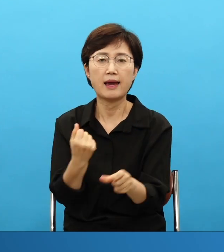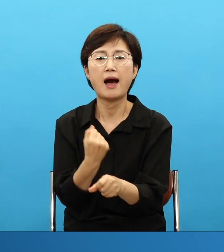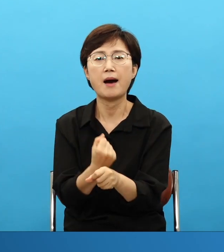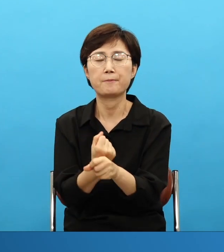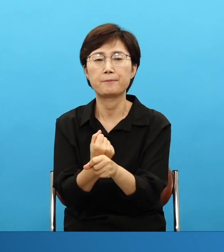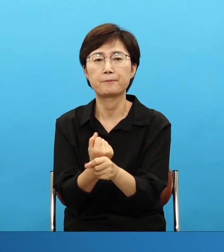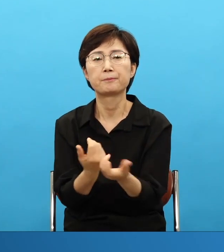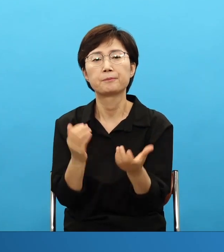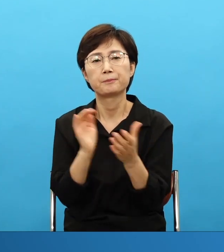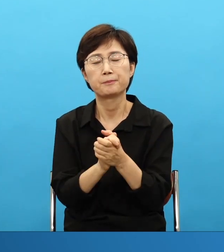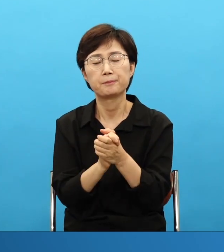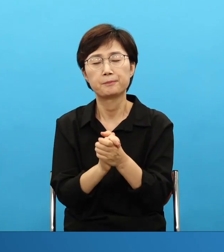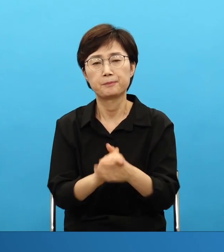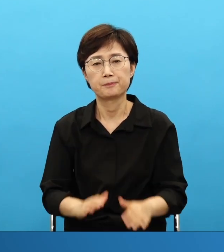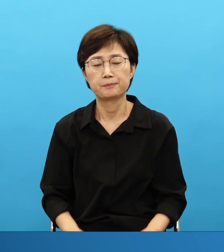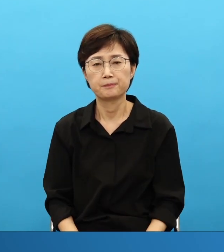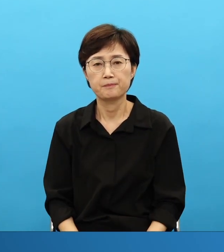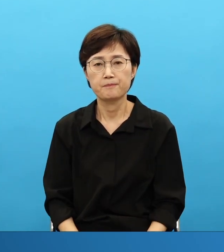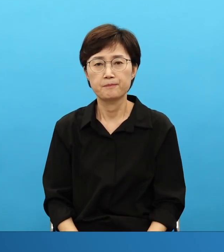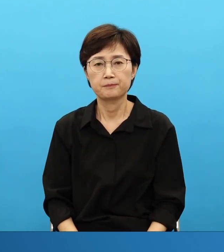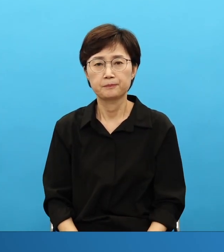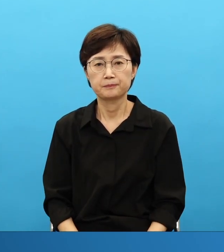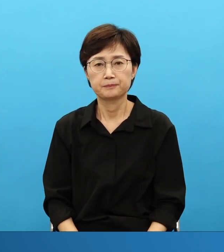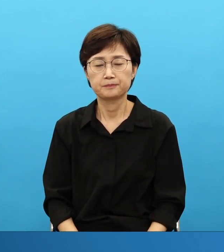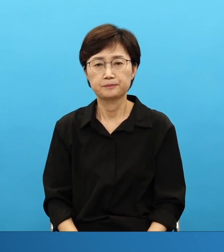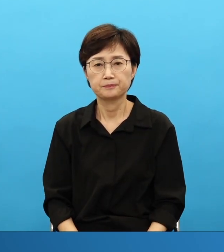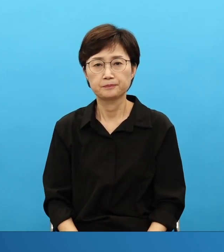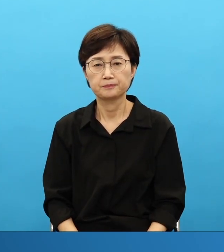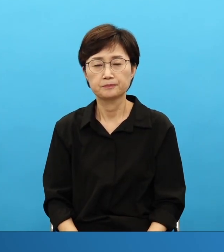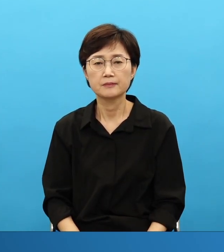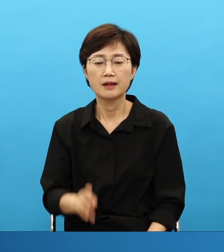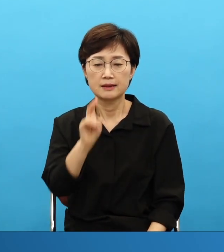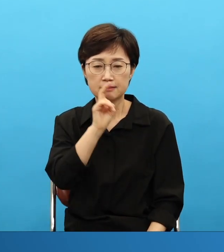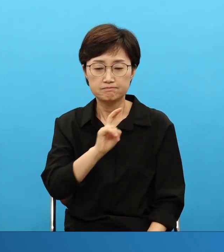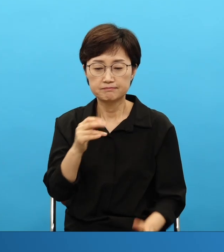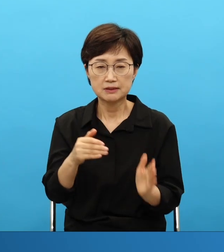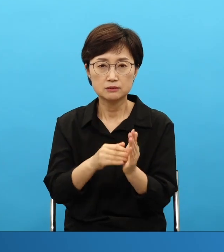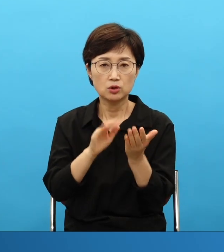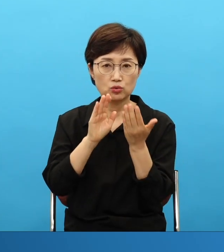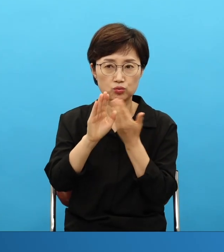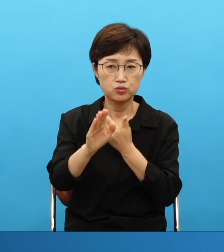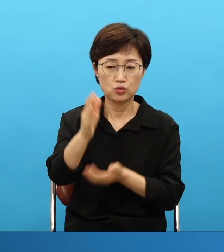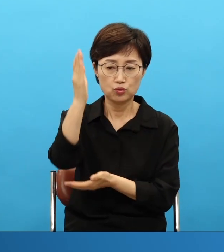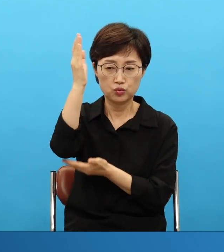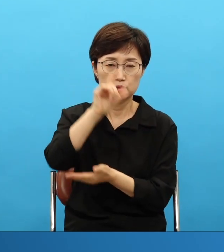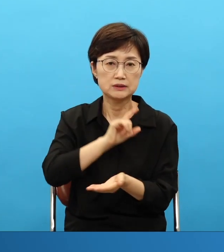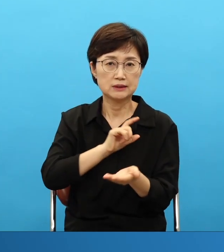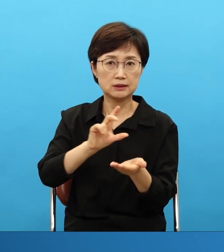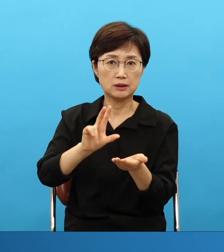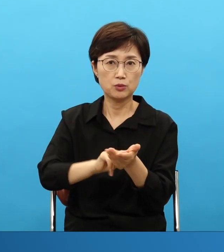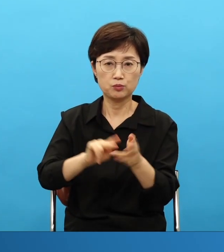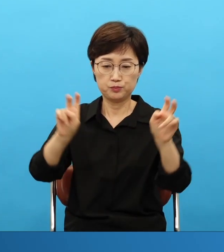하려 함이라 아멘 다 찬양대 찬양 후에 지혜 있는 자 미련한 자라는